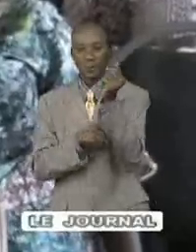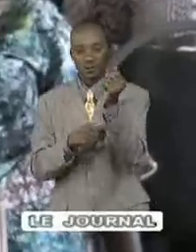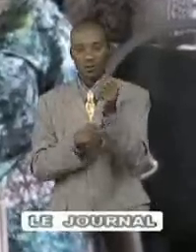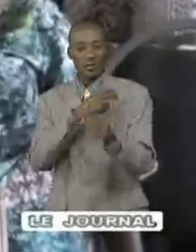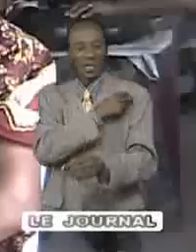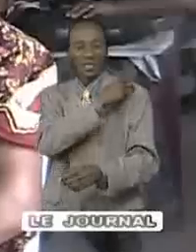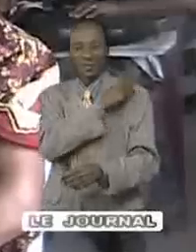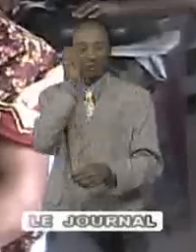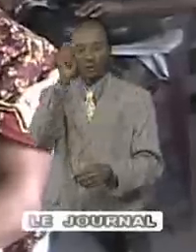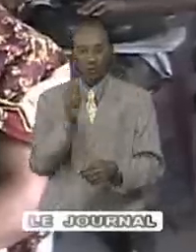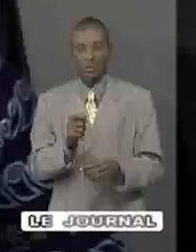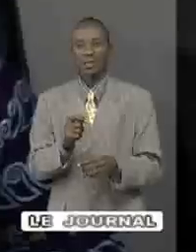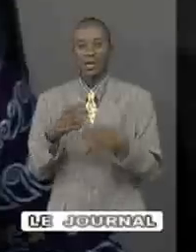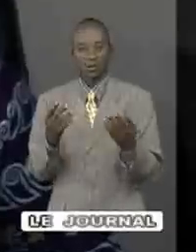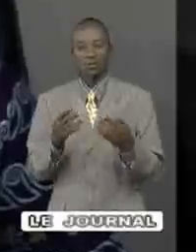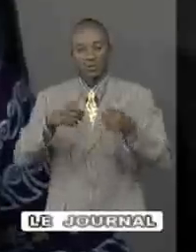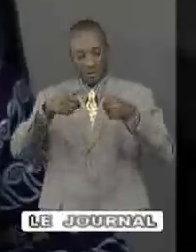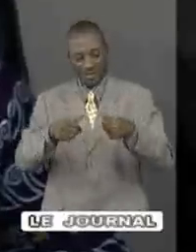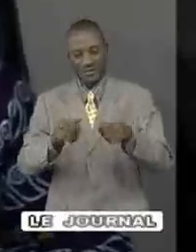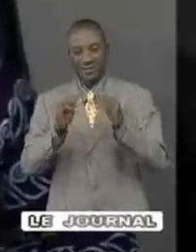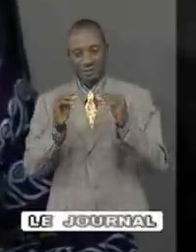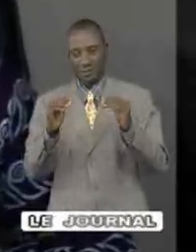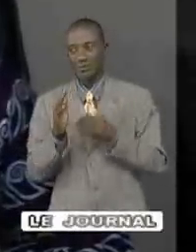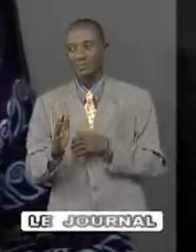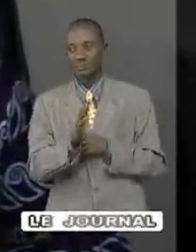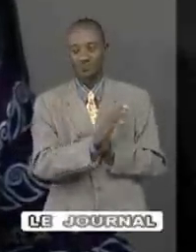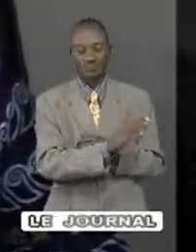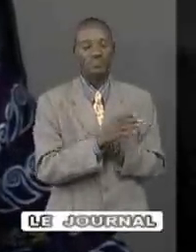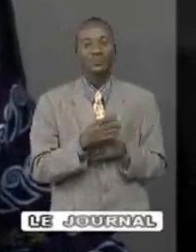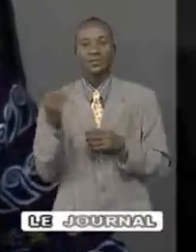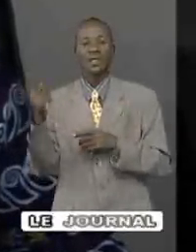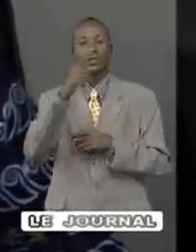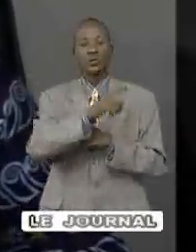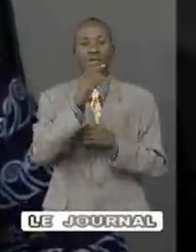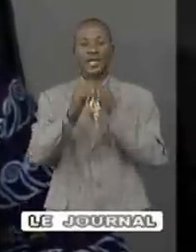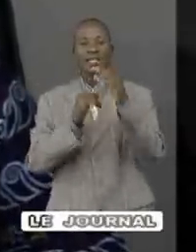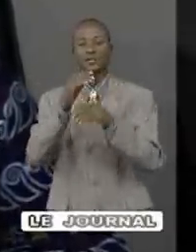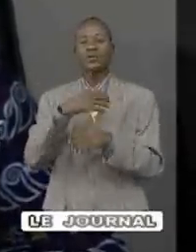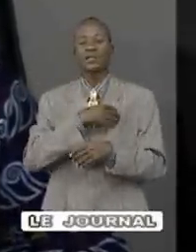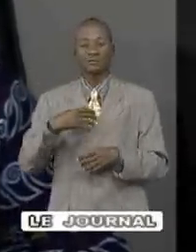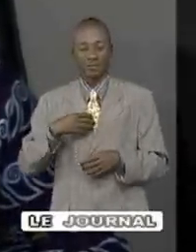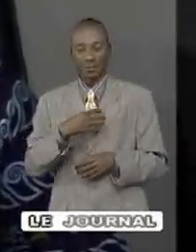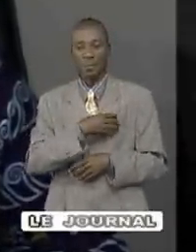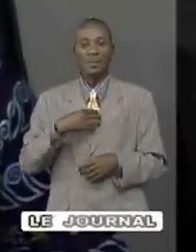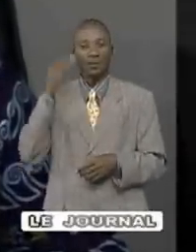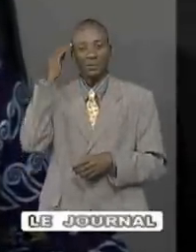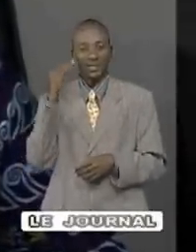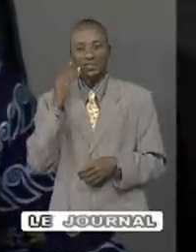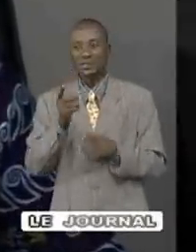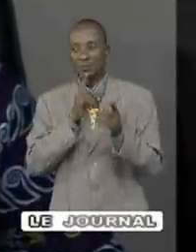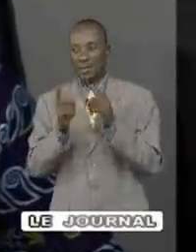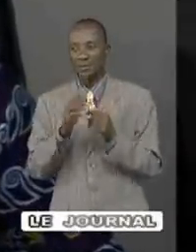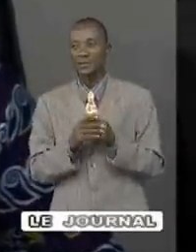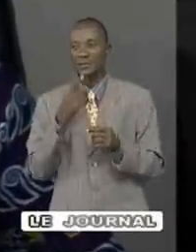droits de la femme. Cette journée est célébrée en République démocratique du Congo sous le thème « Ensemble contre la guerre et